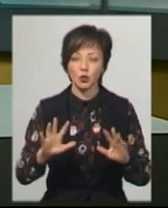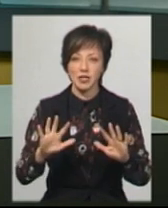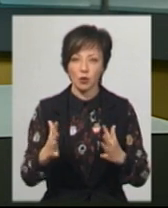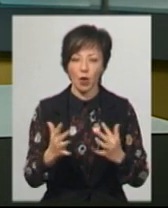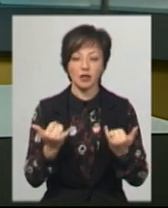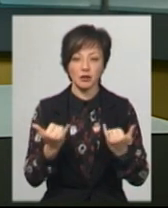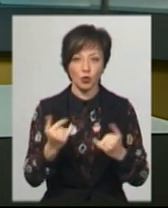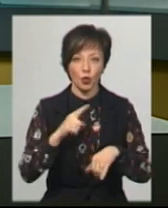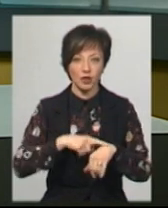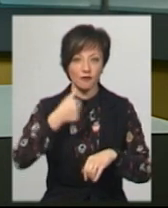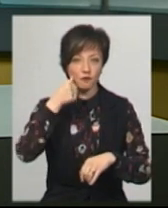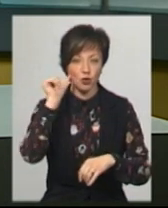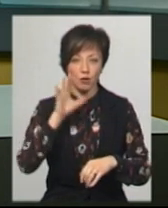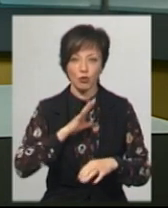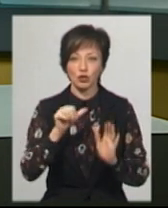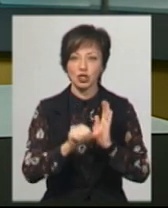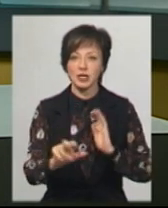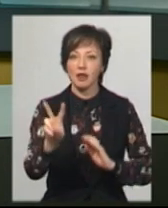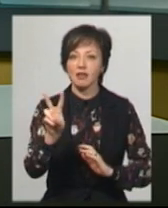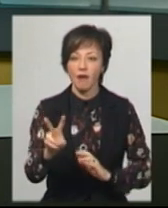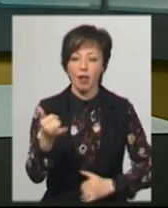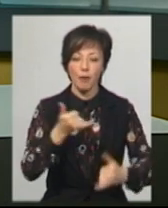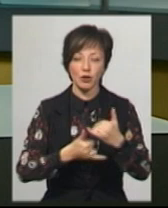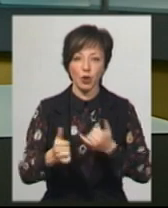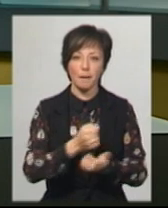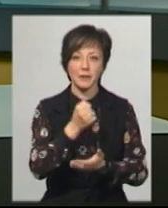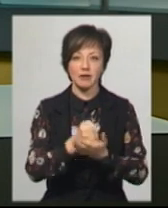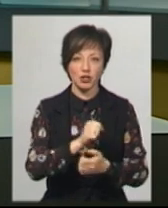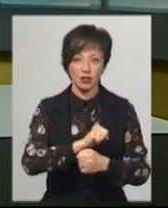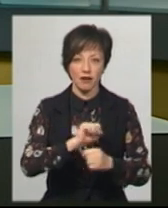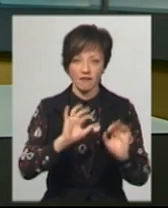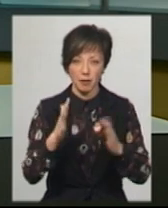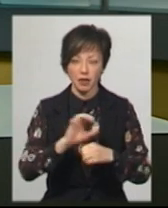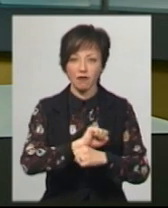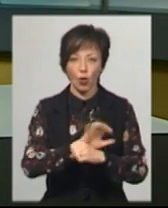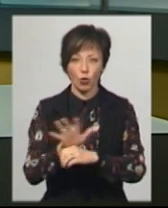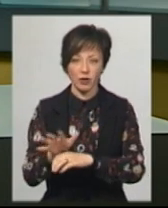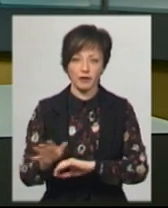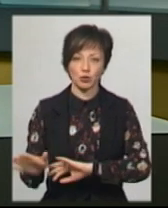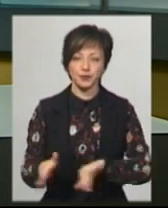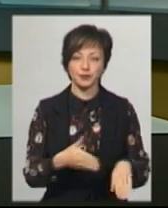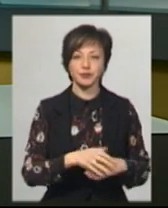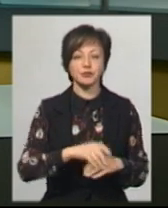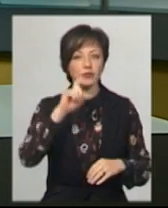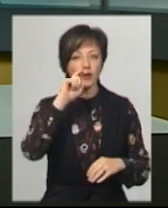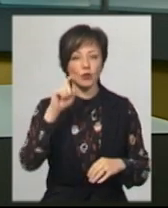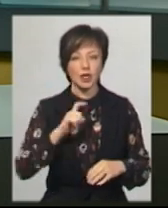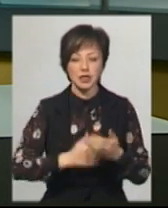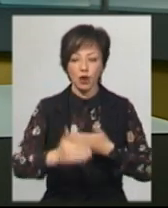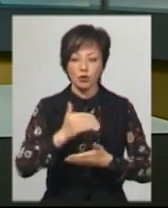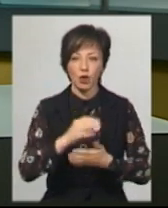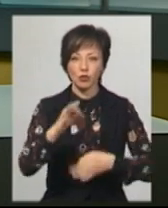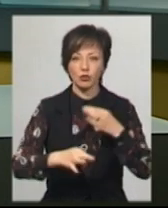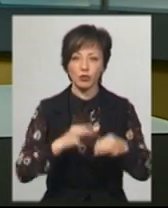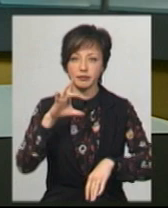цю годину було 62 лабораторно підтверджених випадків COVID-19. В Україні за останню добу